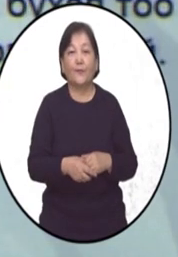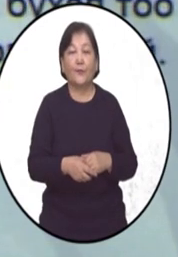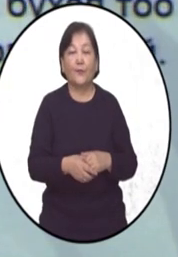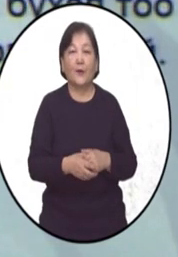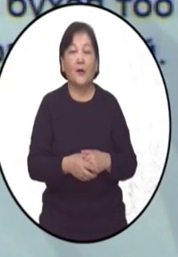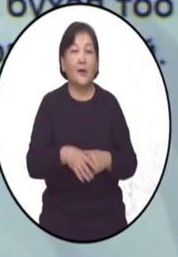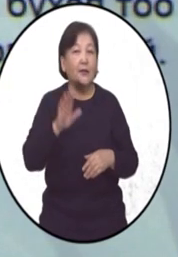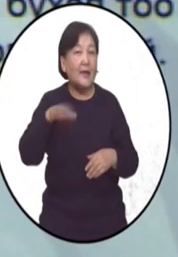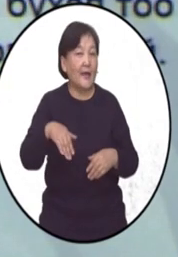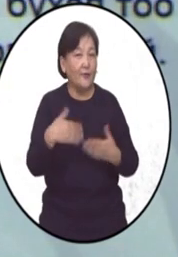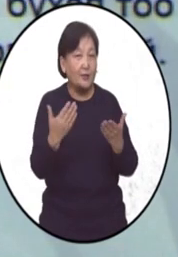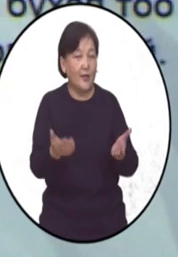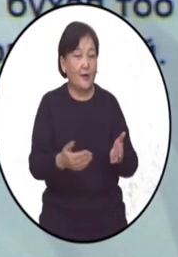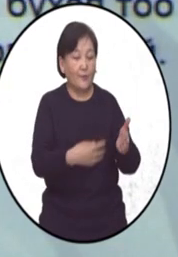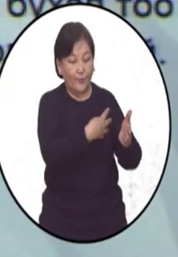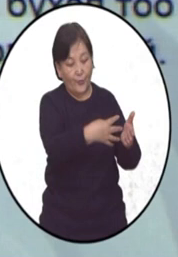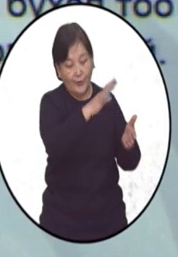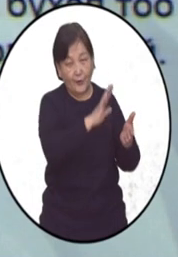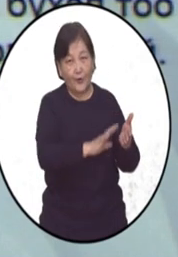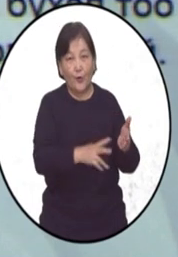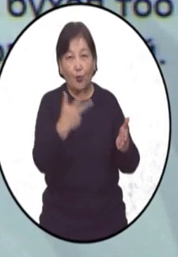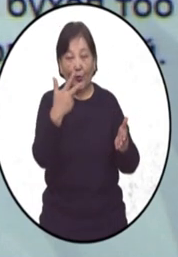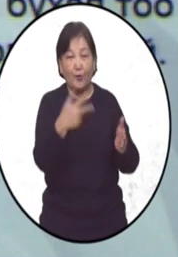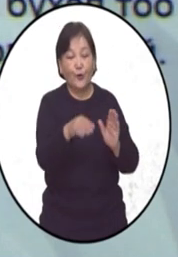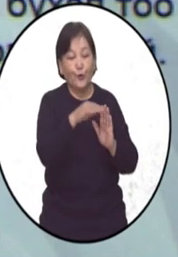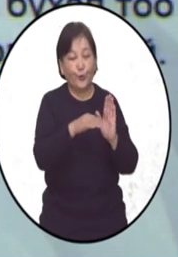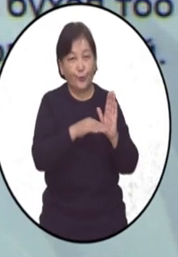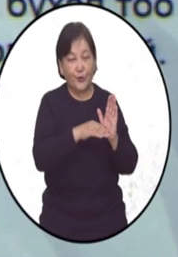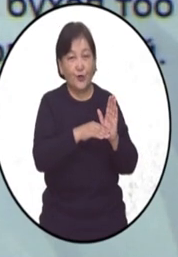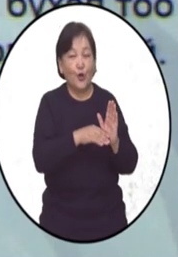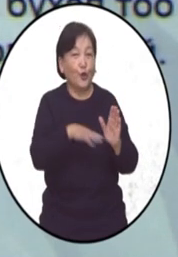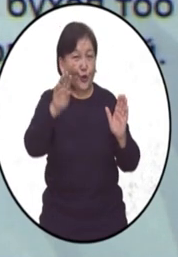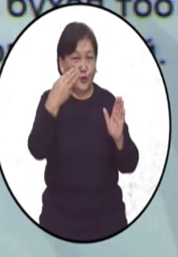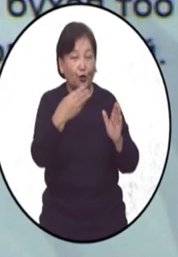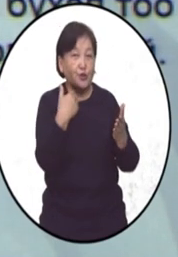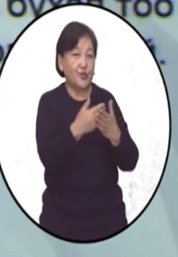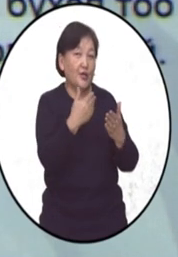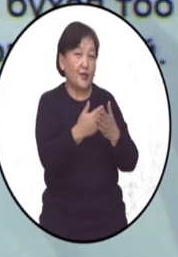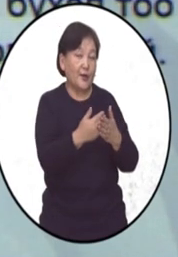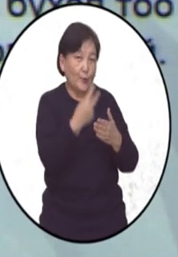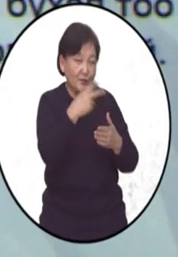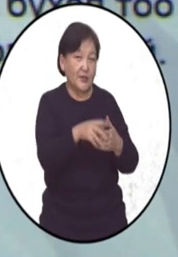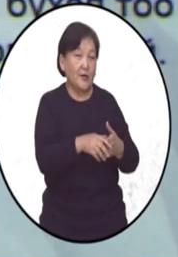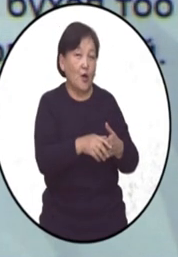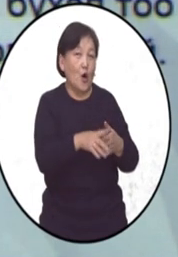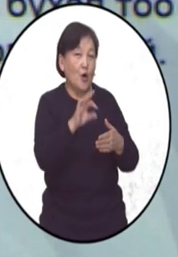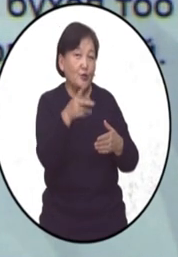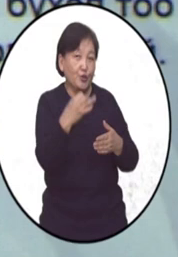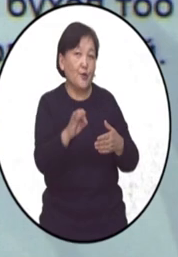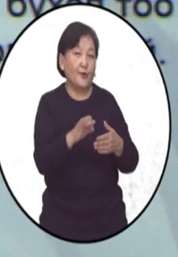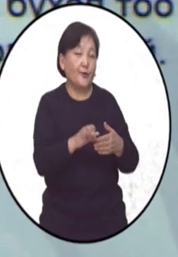За дараагийн алхамд бодлогын бодлтыг төлөвлөх олсон арга санааг тодорхой жишээн дээр турших онцгой болон хязгаарын тохиолдлыг олох